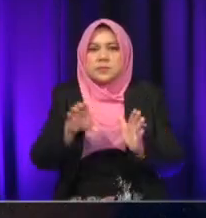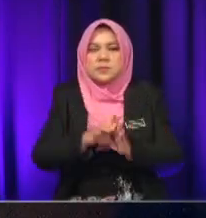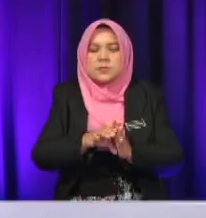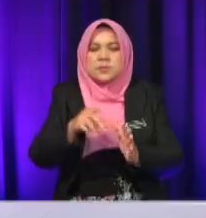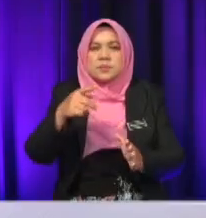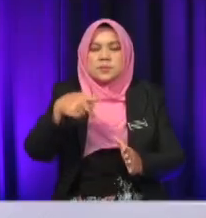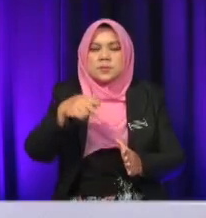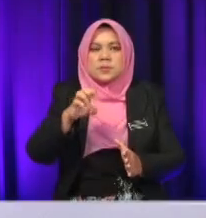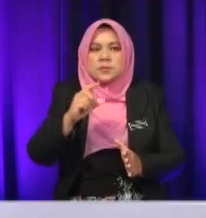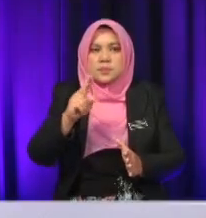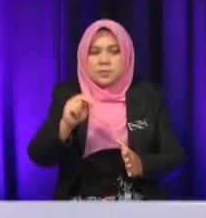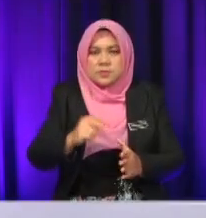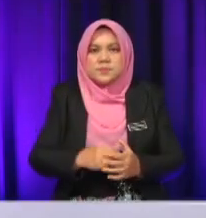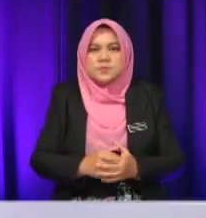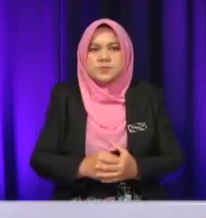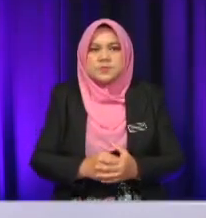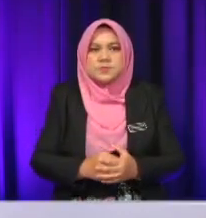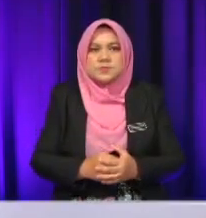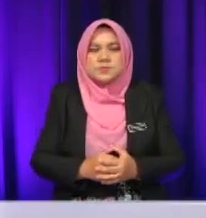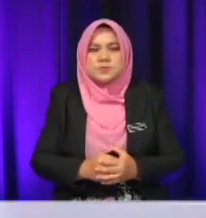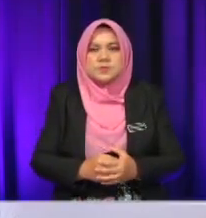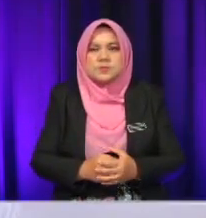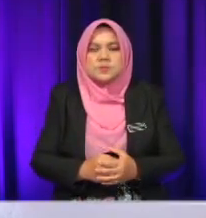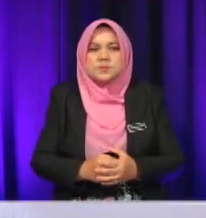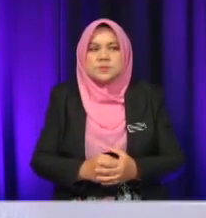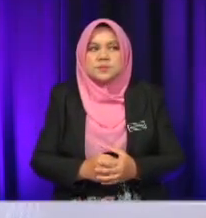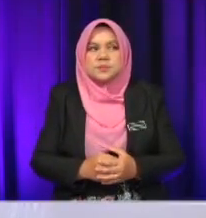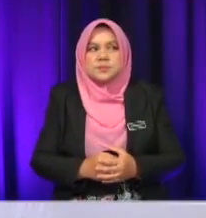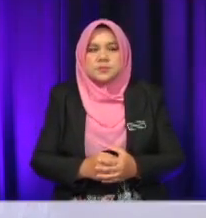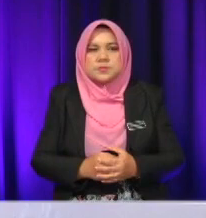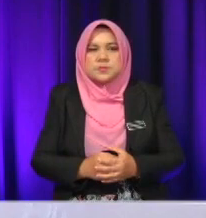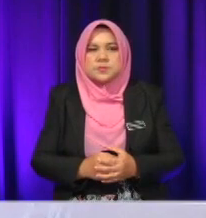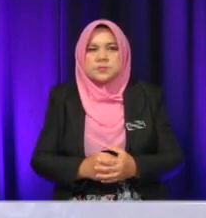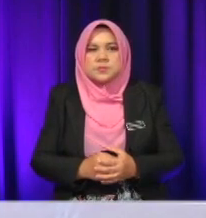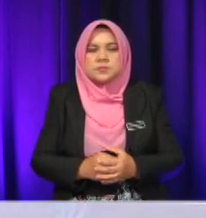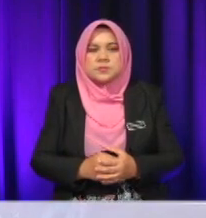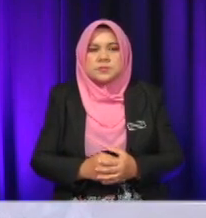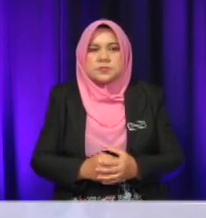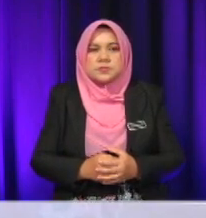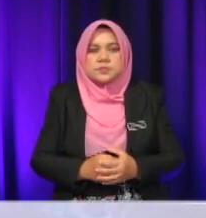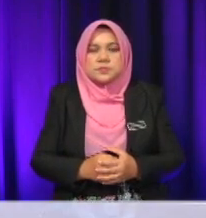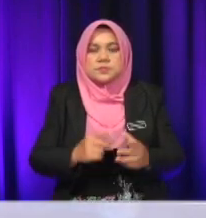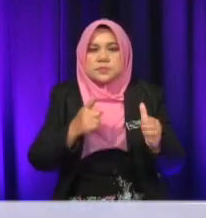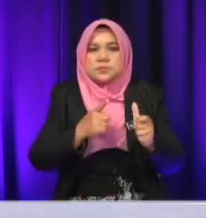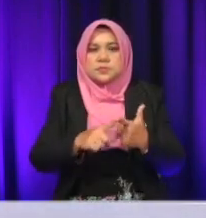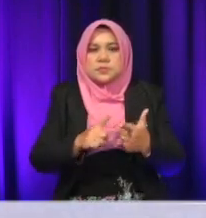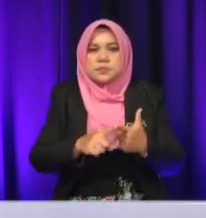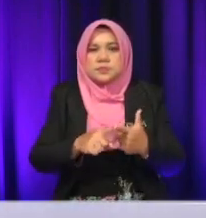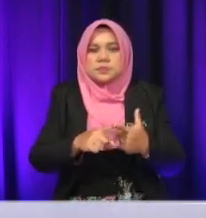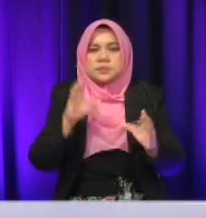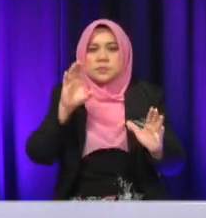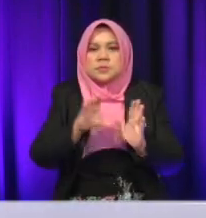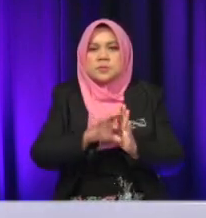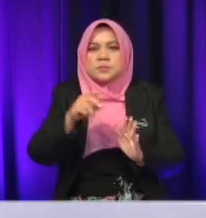Ada 3 lagi. Ya, betul. Macam-macam angle lagi, Syafiqah. Betul. Dan ini dia, kaedah yang kedua, gambar pegun.